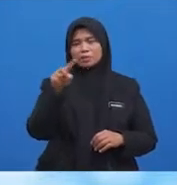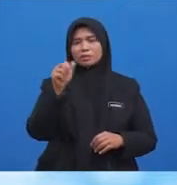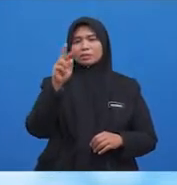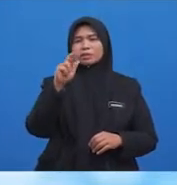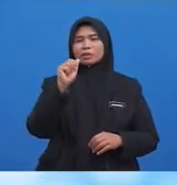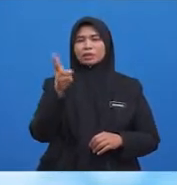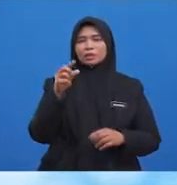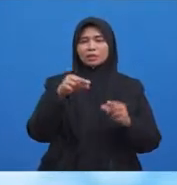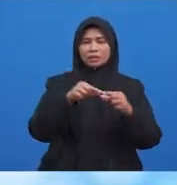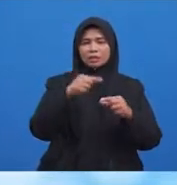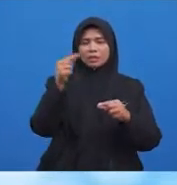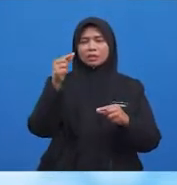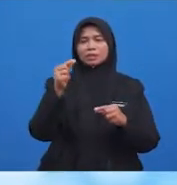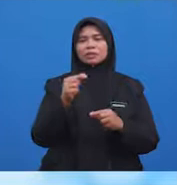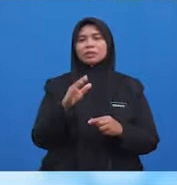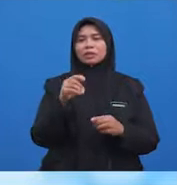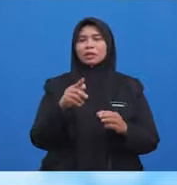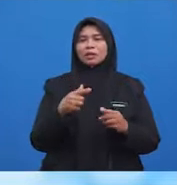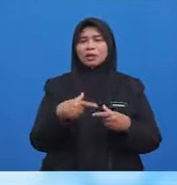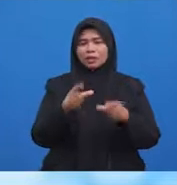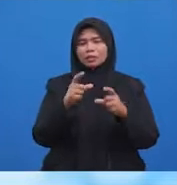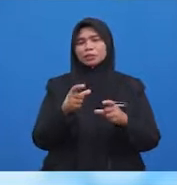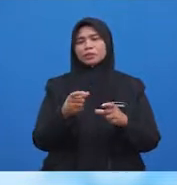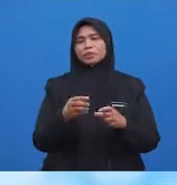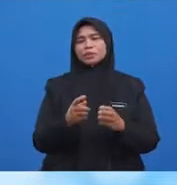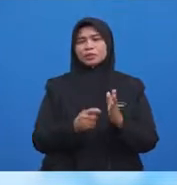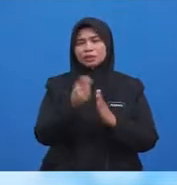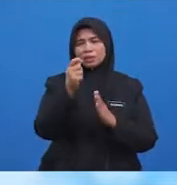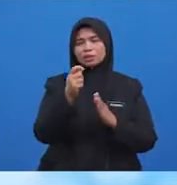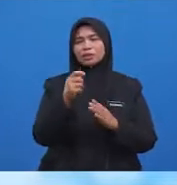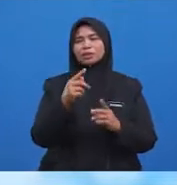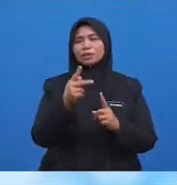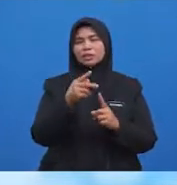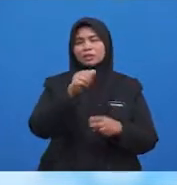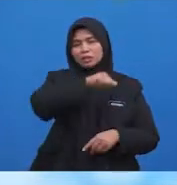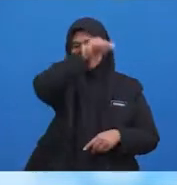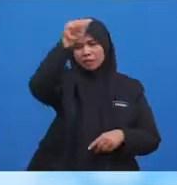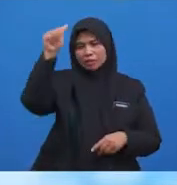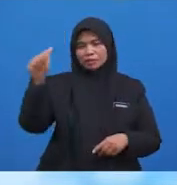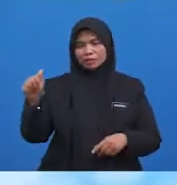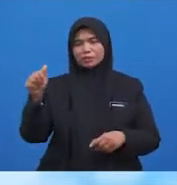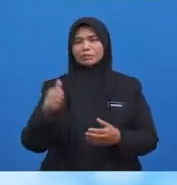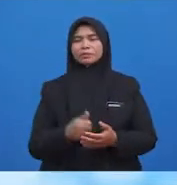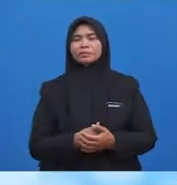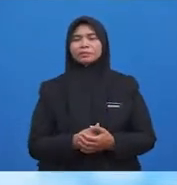charge keluar ke angkasa lepas pada kelajuan yang tinggi